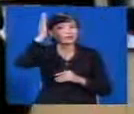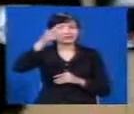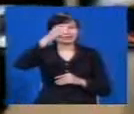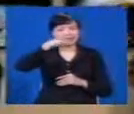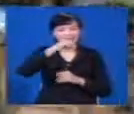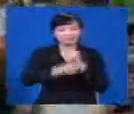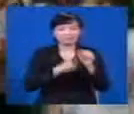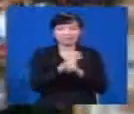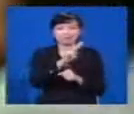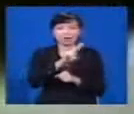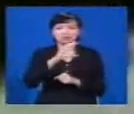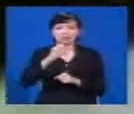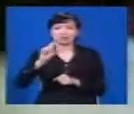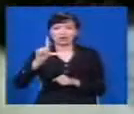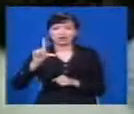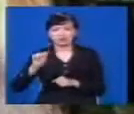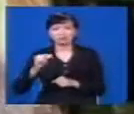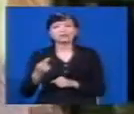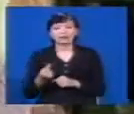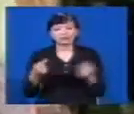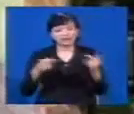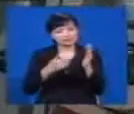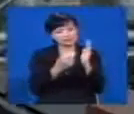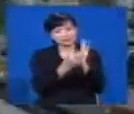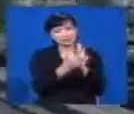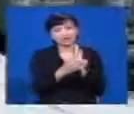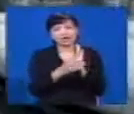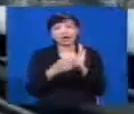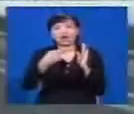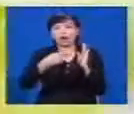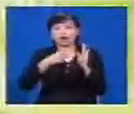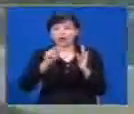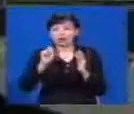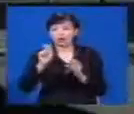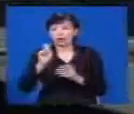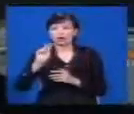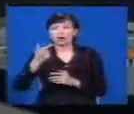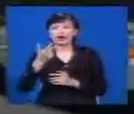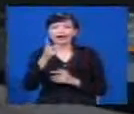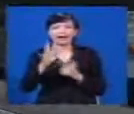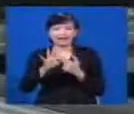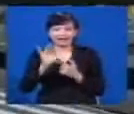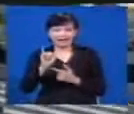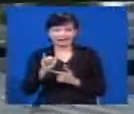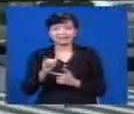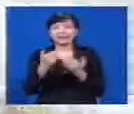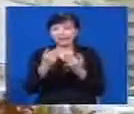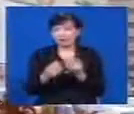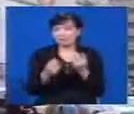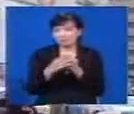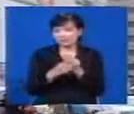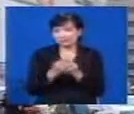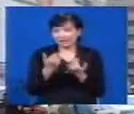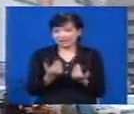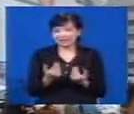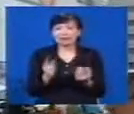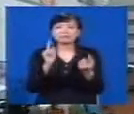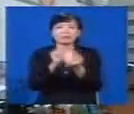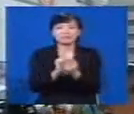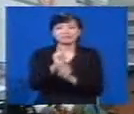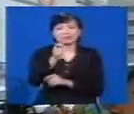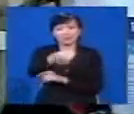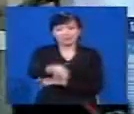2020ไปที่จังหวัดหนองคายในสัปดาห์นี้เป็นโอกาสของชาวนครราชสีมาหรือโคราชที่จะได้พบกับนิ